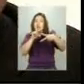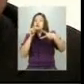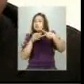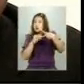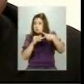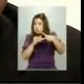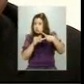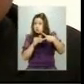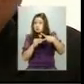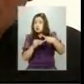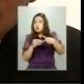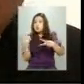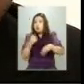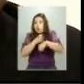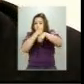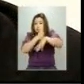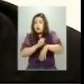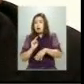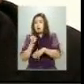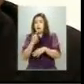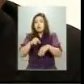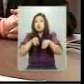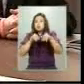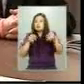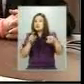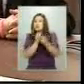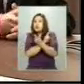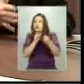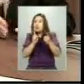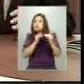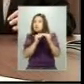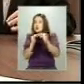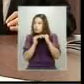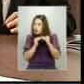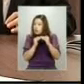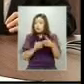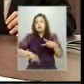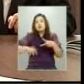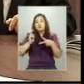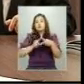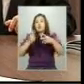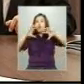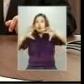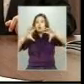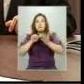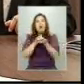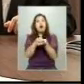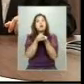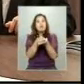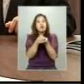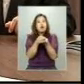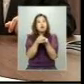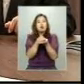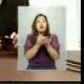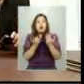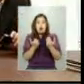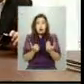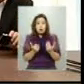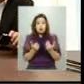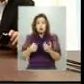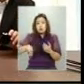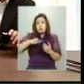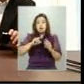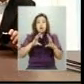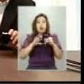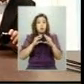การปฏิรูปโครงสร้างทางสังคมให้เท่าเทียมกันการสร้างระบบรัฐสวัสดิการเป็นต้นนอกจากนั้นข้อเสนอจากการจัดสมัชชา